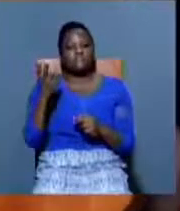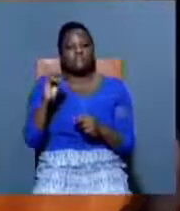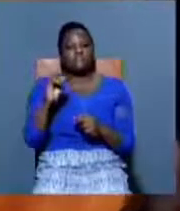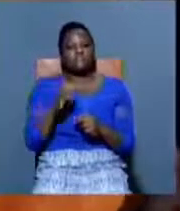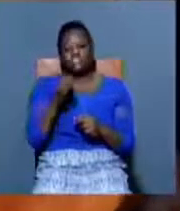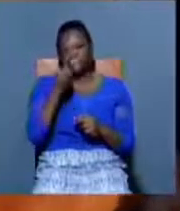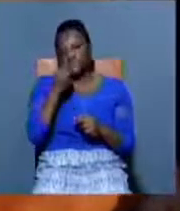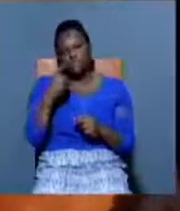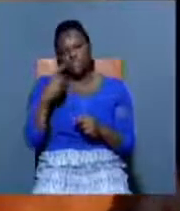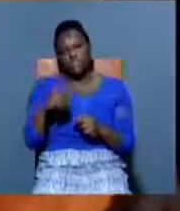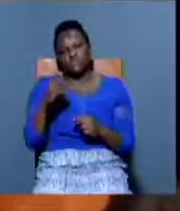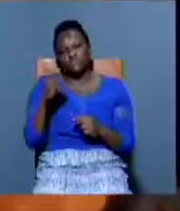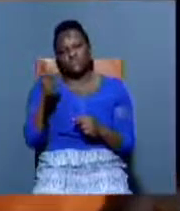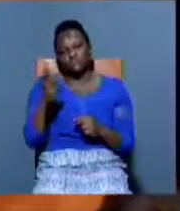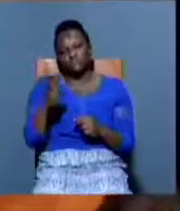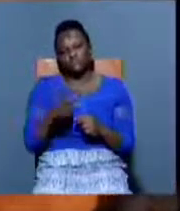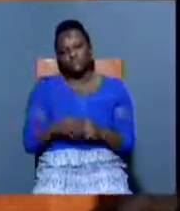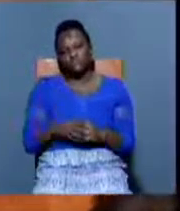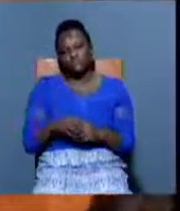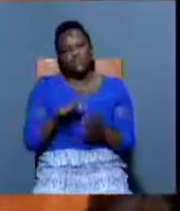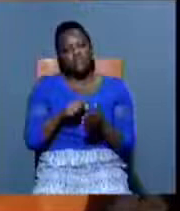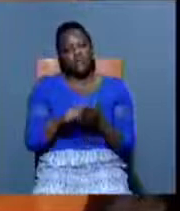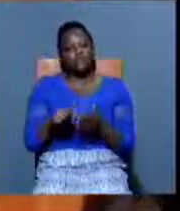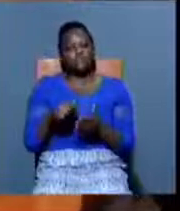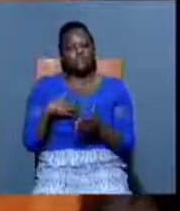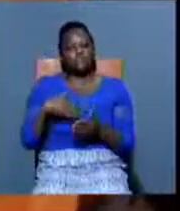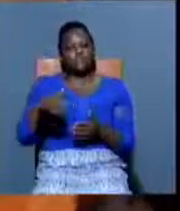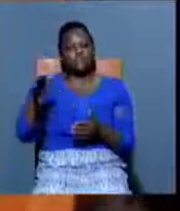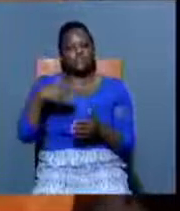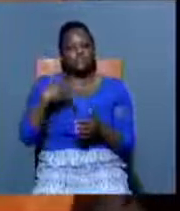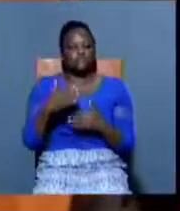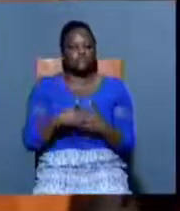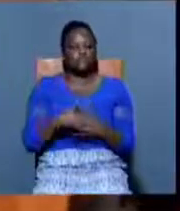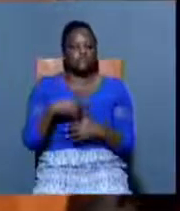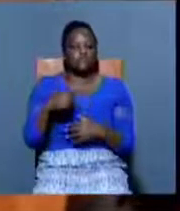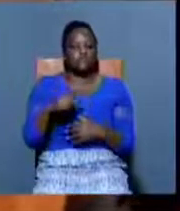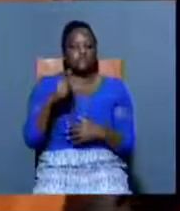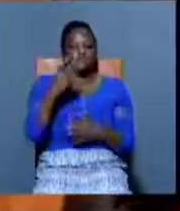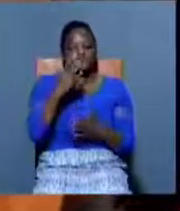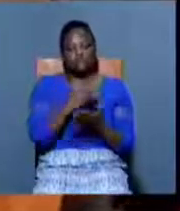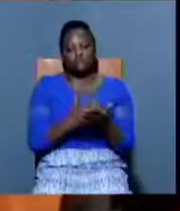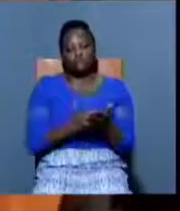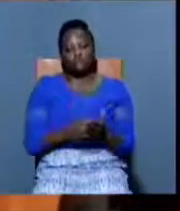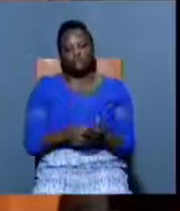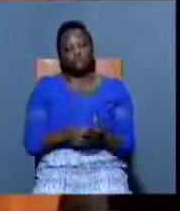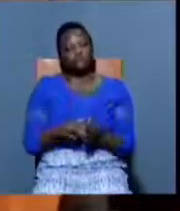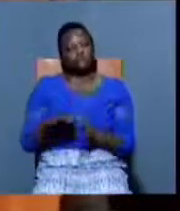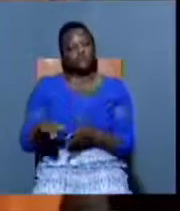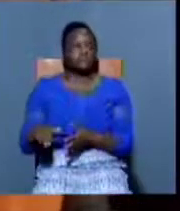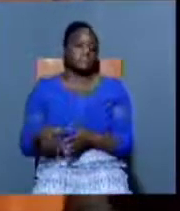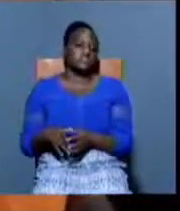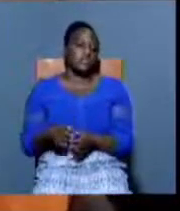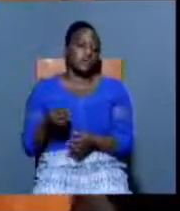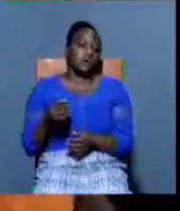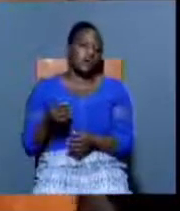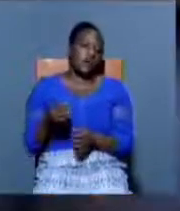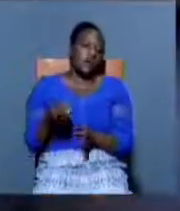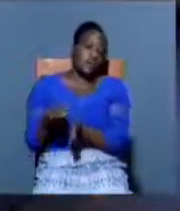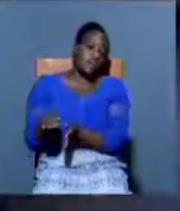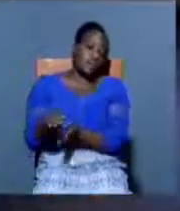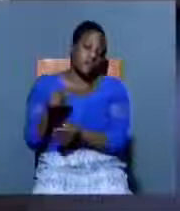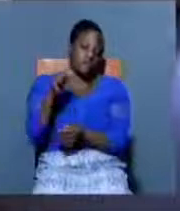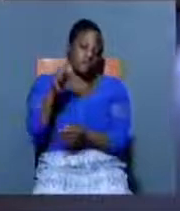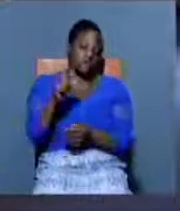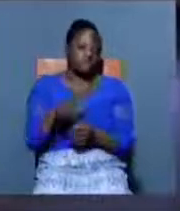tunamaliza. Mimi nauli kwenda kazini na kurudi 150,000 imekaa sawa. Na ukituachia ka balance anapiga mahesabu yote.